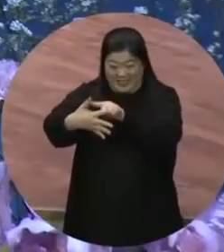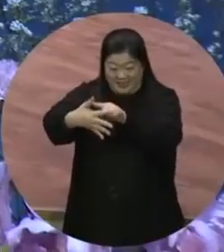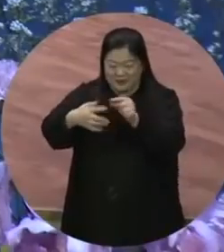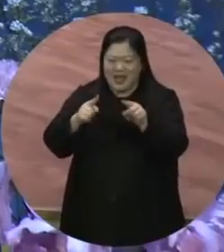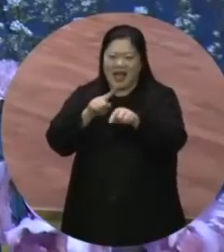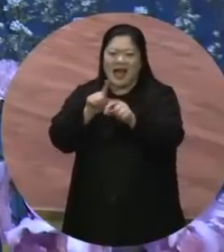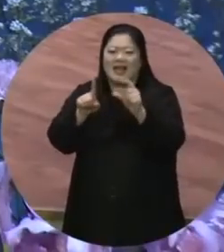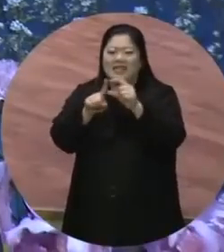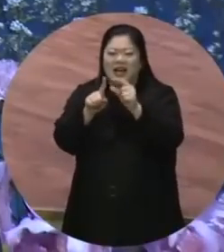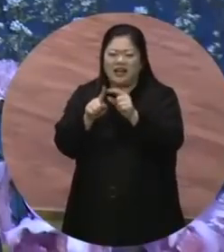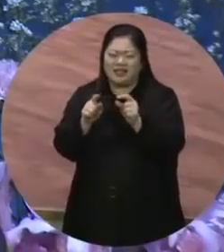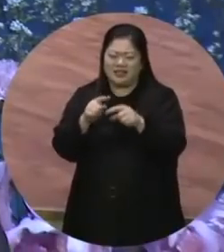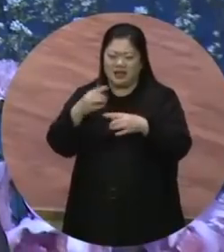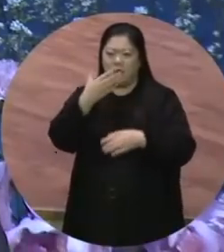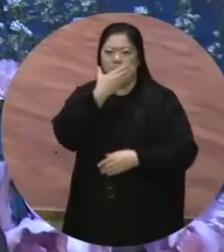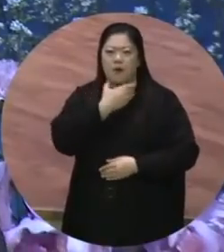짧게